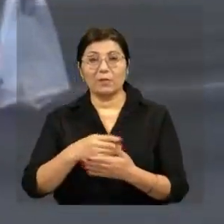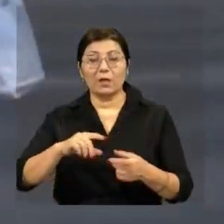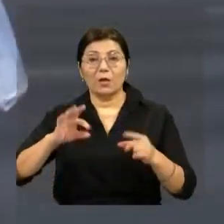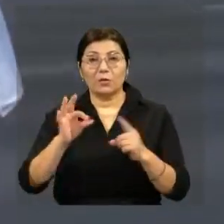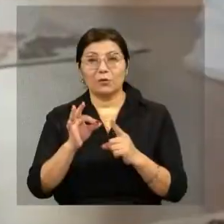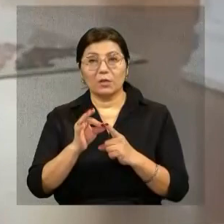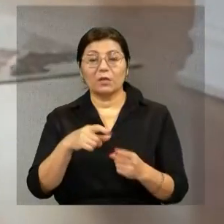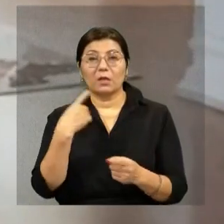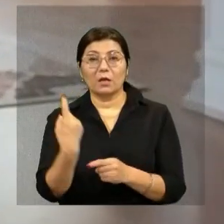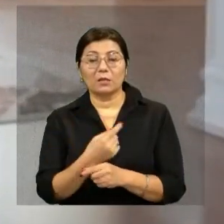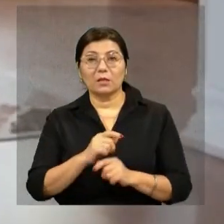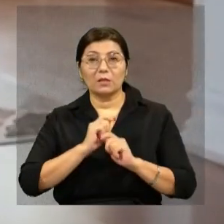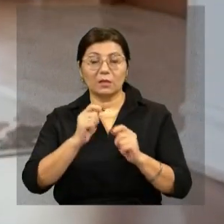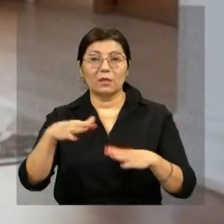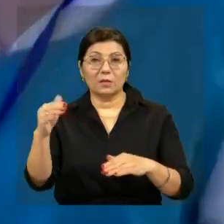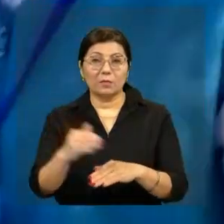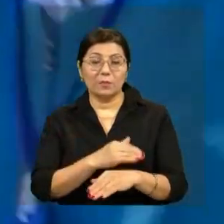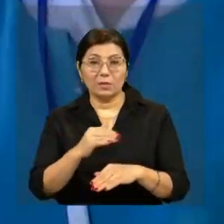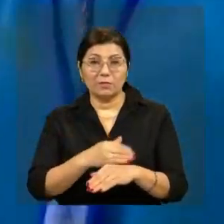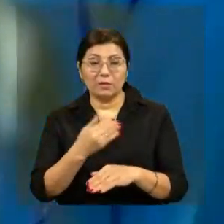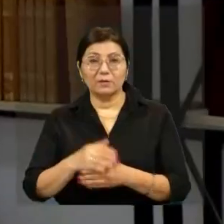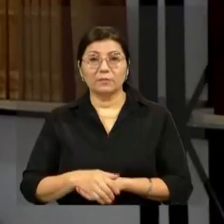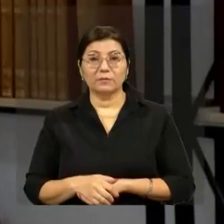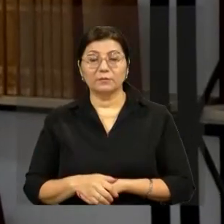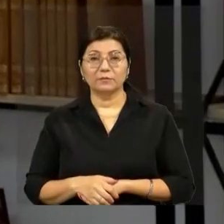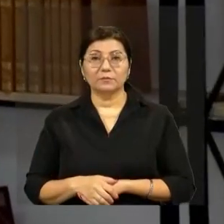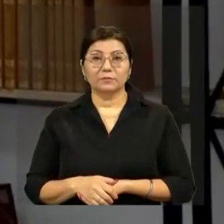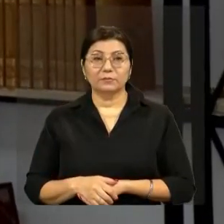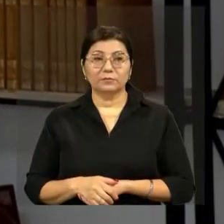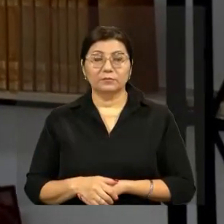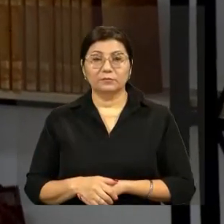врачей одна – дарить добро и проявлять милосердие.